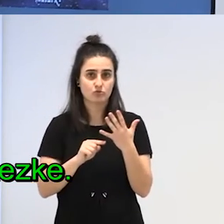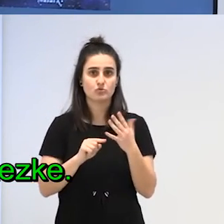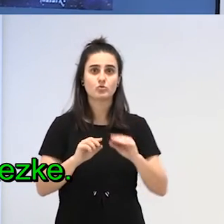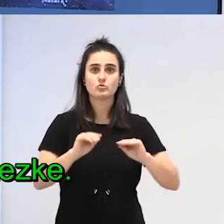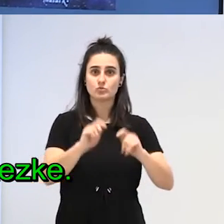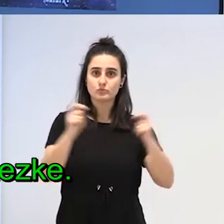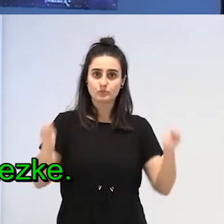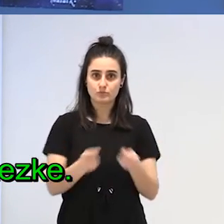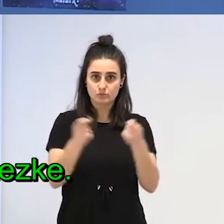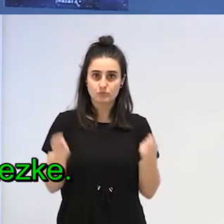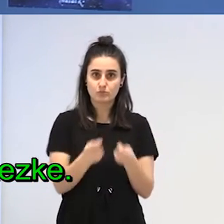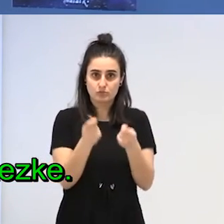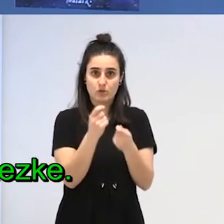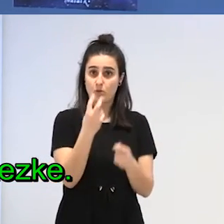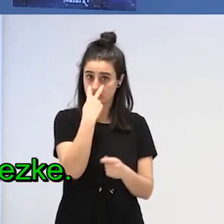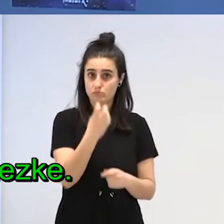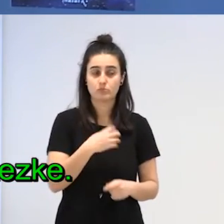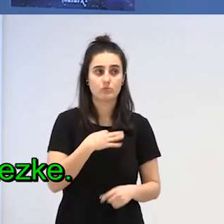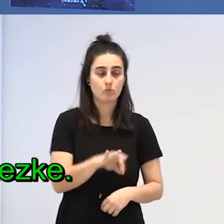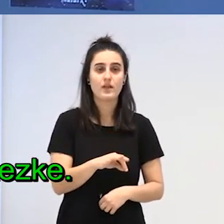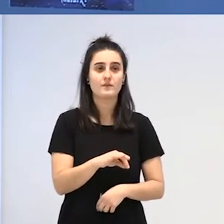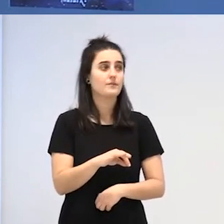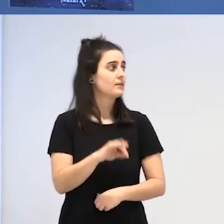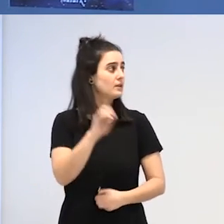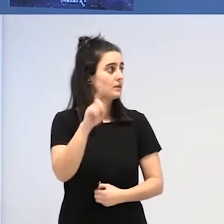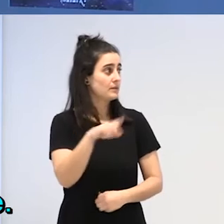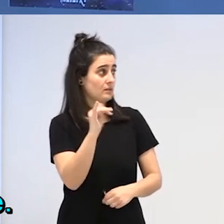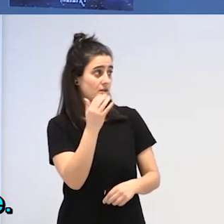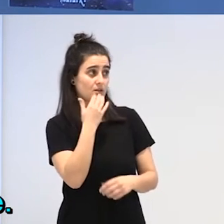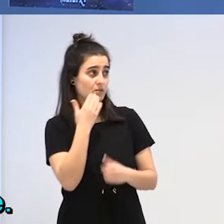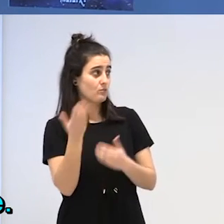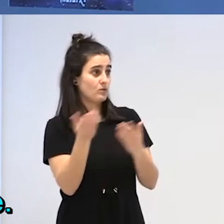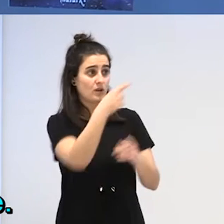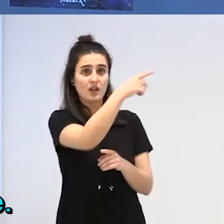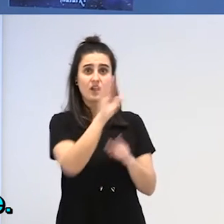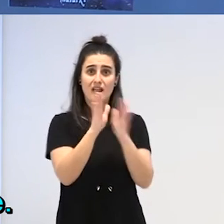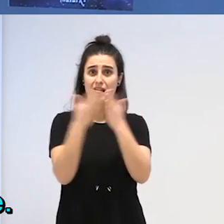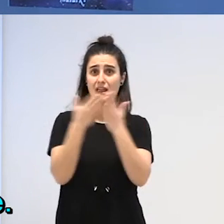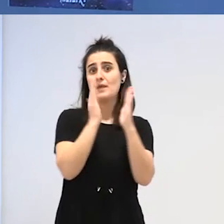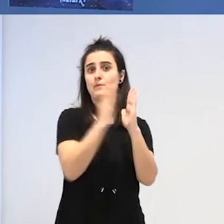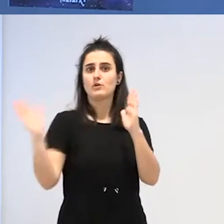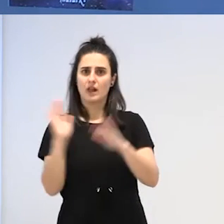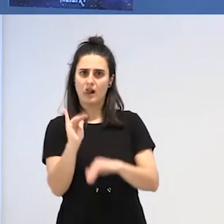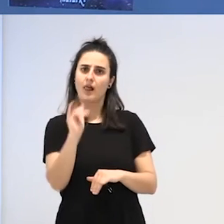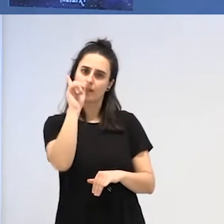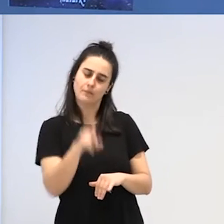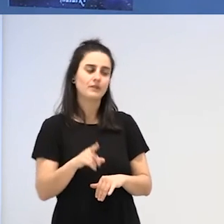berrargitalpen batean aurkitu daiteke, atean ere dago hau. Liburutegian daukazute ere. Bai.